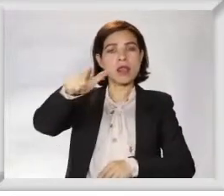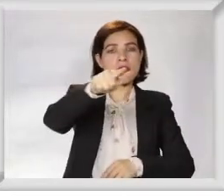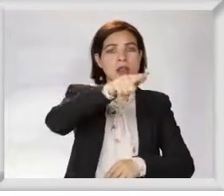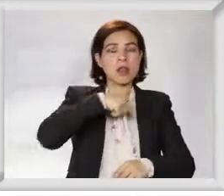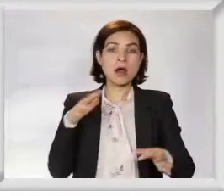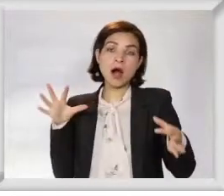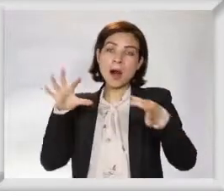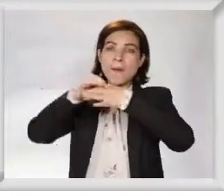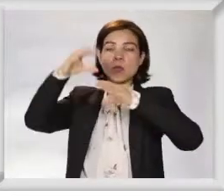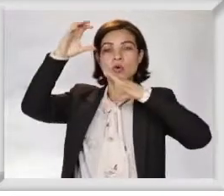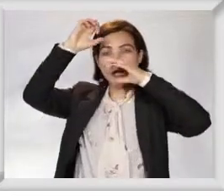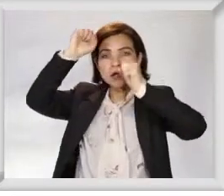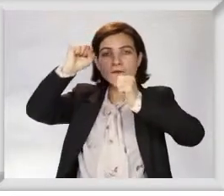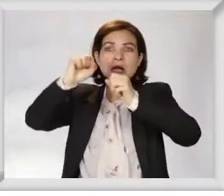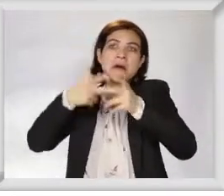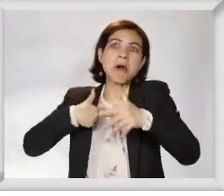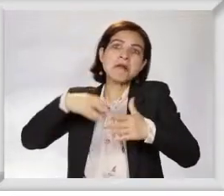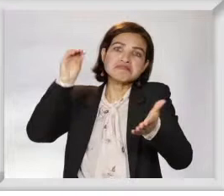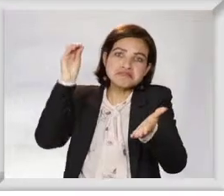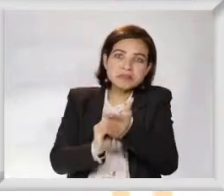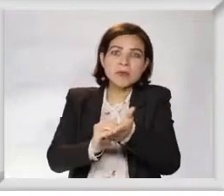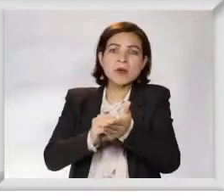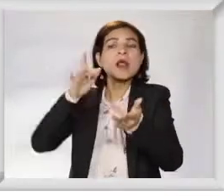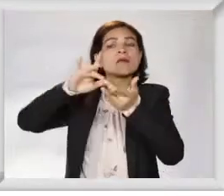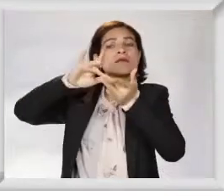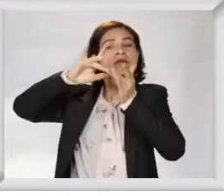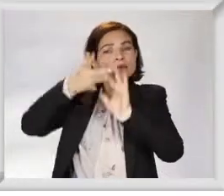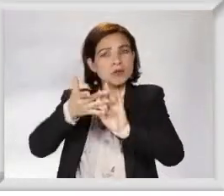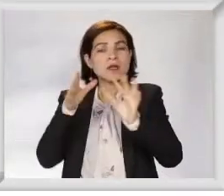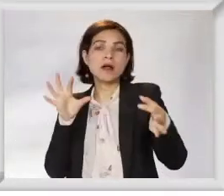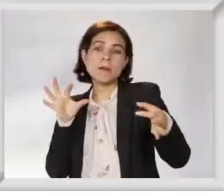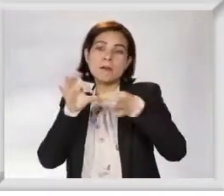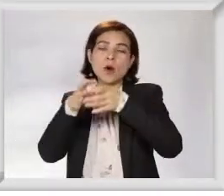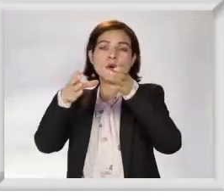بمقرات بعثاتنا الدبلوماسية، أو تسجل على موقع الويب